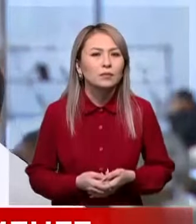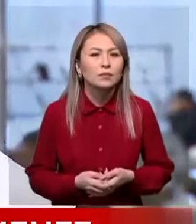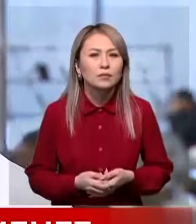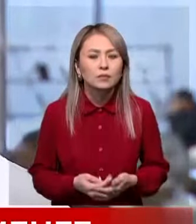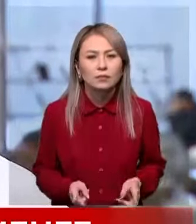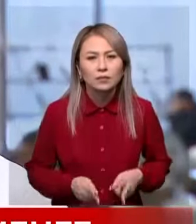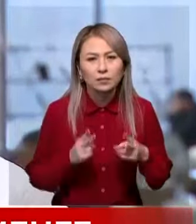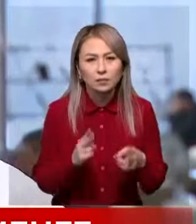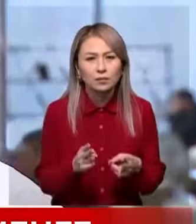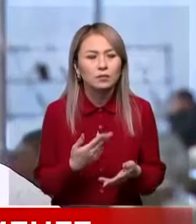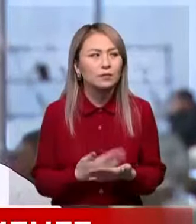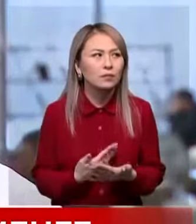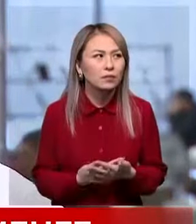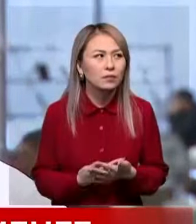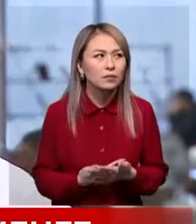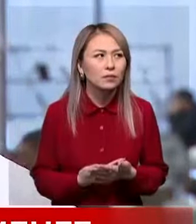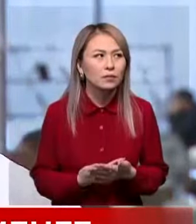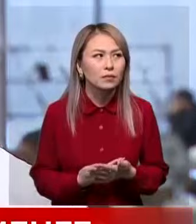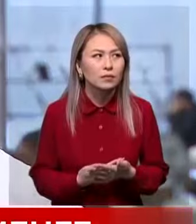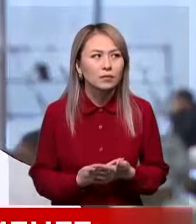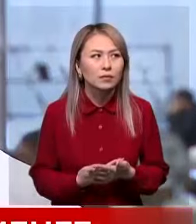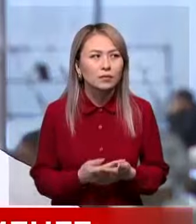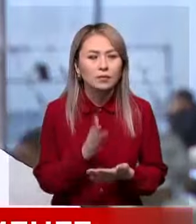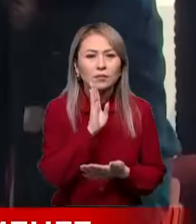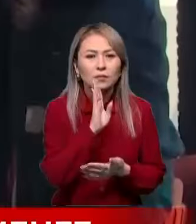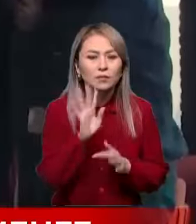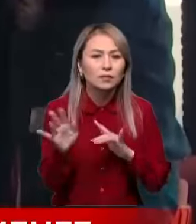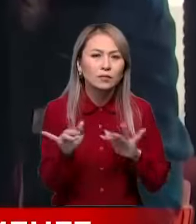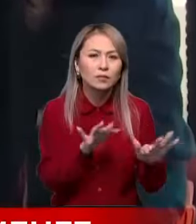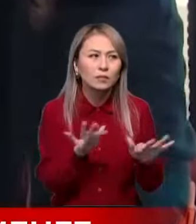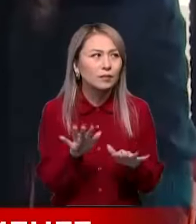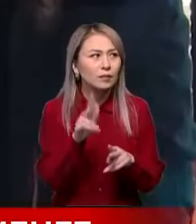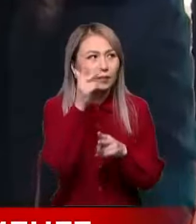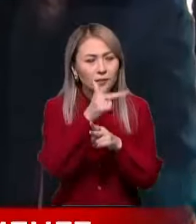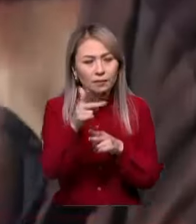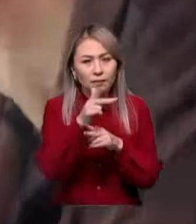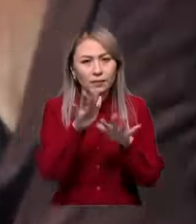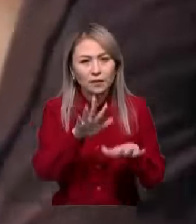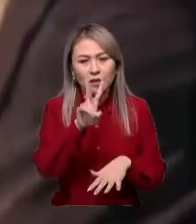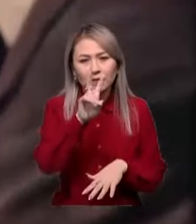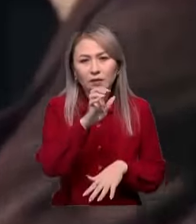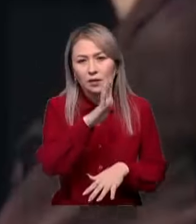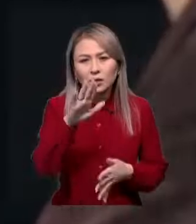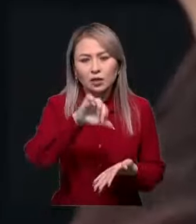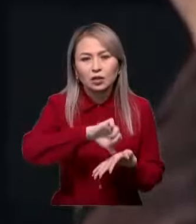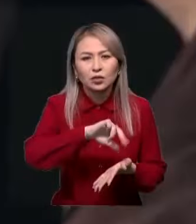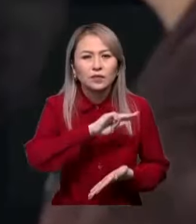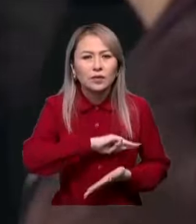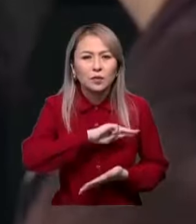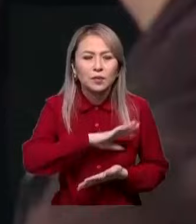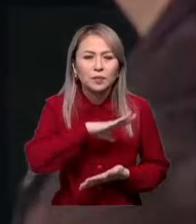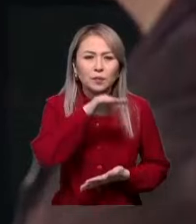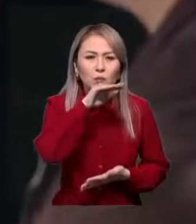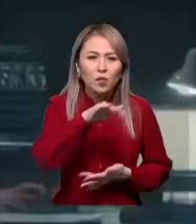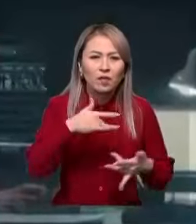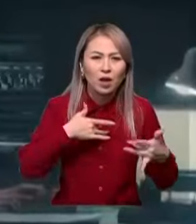қылмысқа да барған қыздың әрекеті. Түсірлім алаңында 200-ден астам адам еңбек етті. Кәсіби